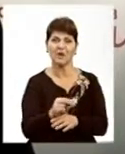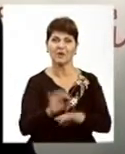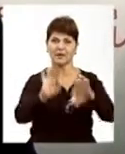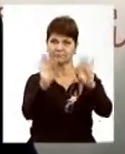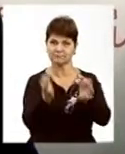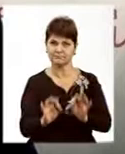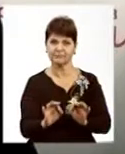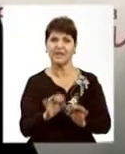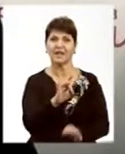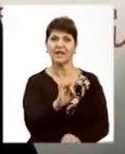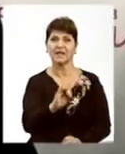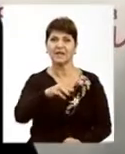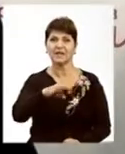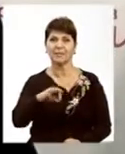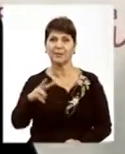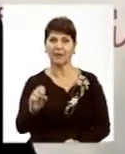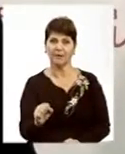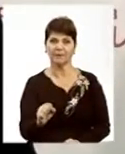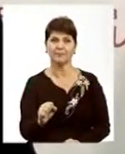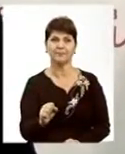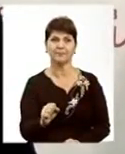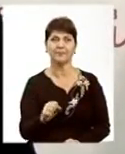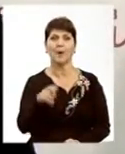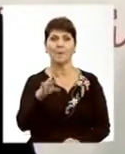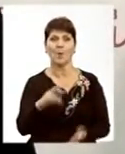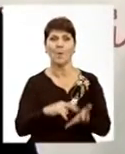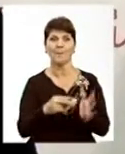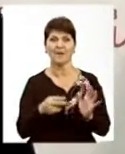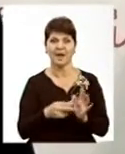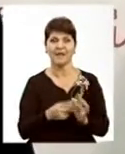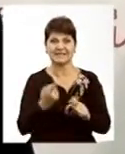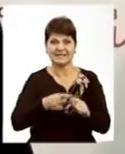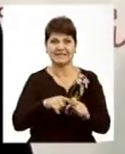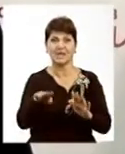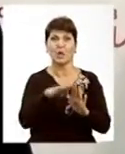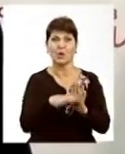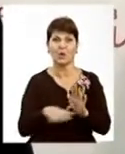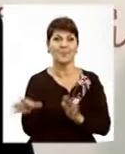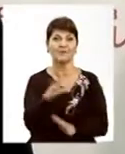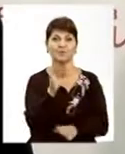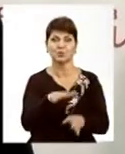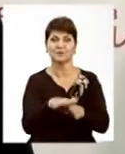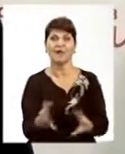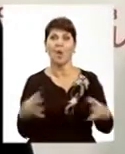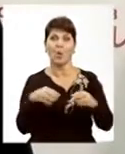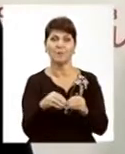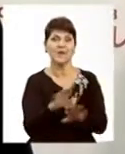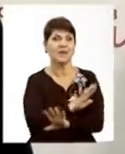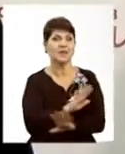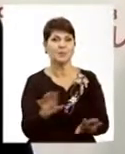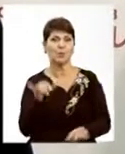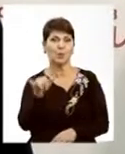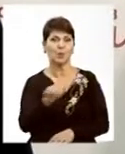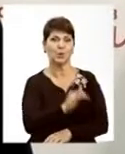мистецтво. І по плану за цією програмою це все буде відбуватися в комплексі. Не буде у